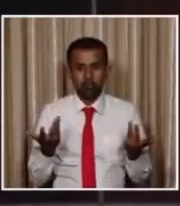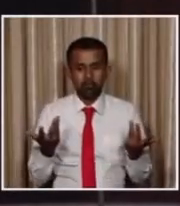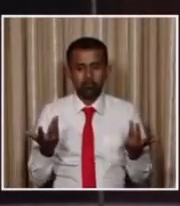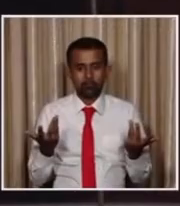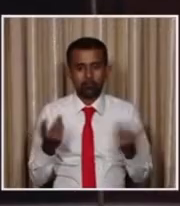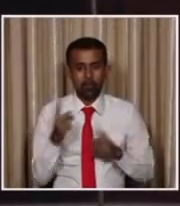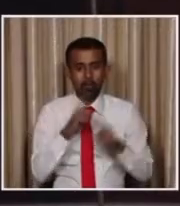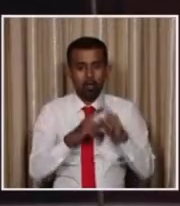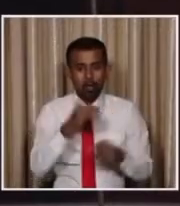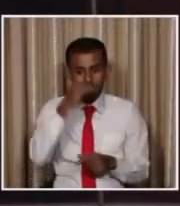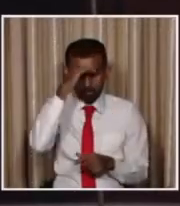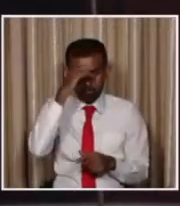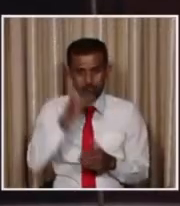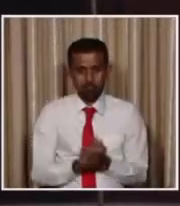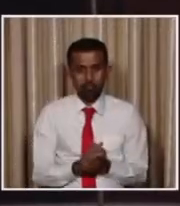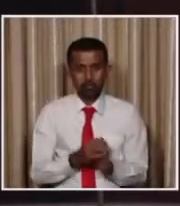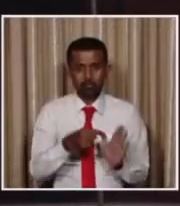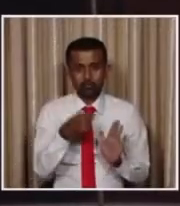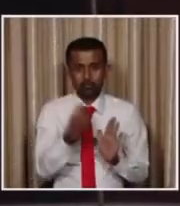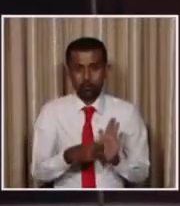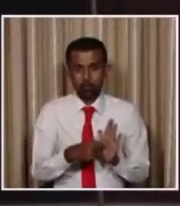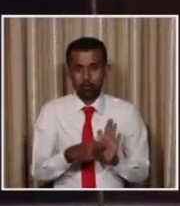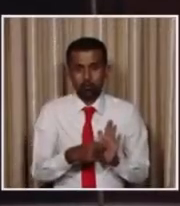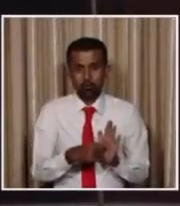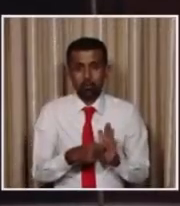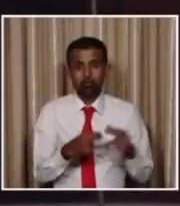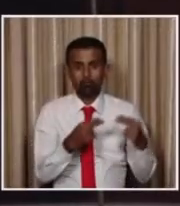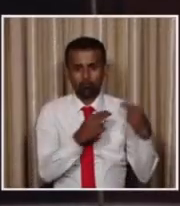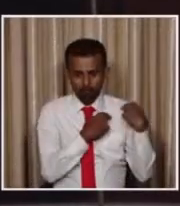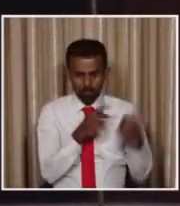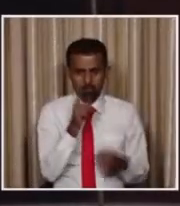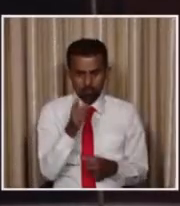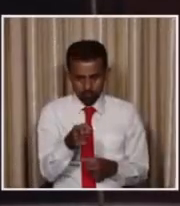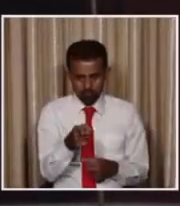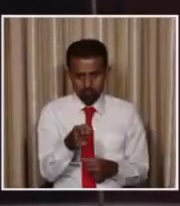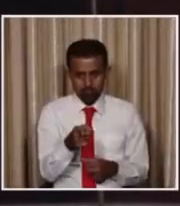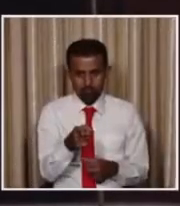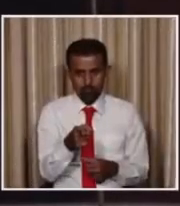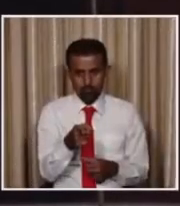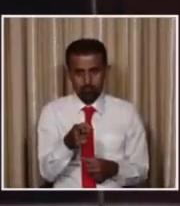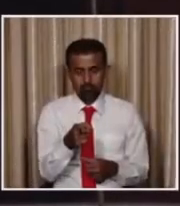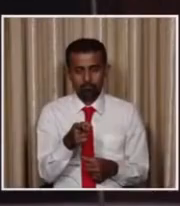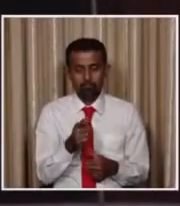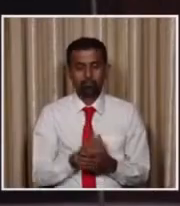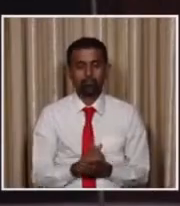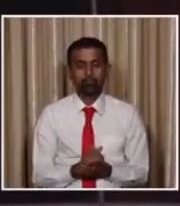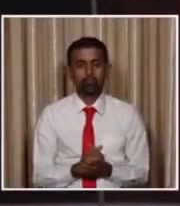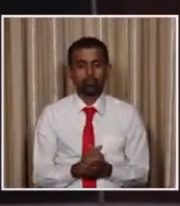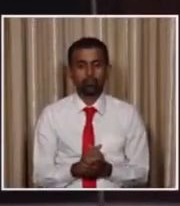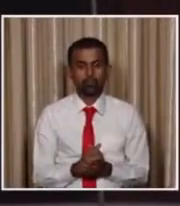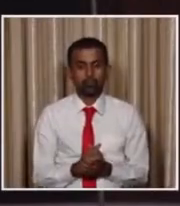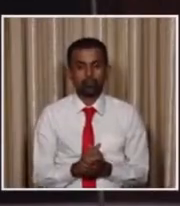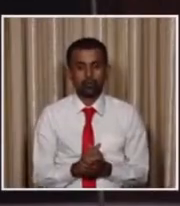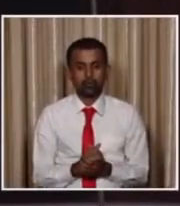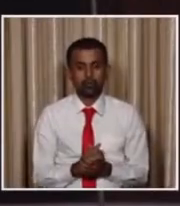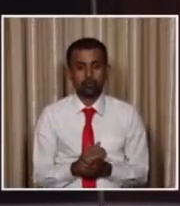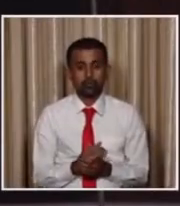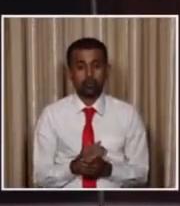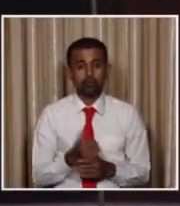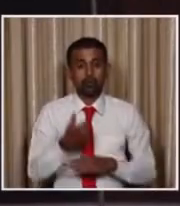නමුත් කතානායකවරයා අස්සන තැබුවේ වගකීමෙන්ද කියලා අපි අහනවා ගරු සභාපතිතුමනි